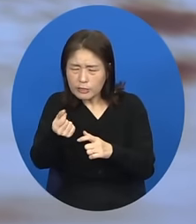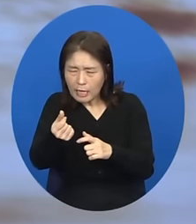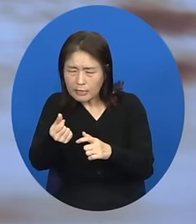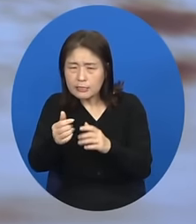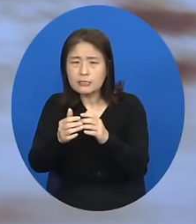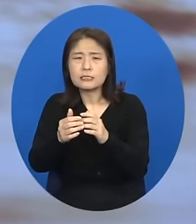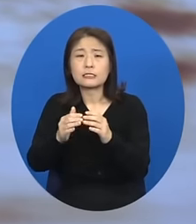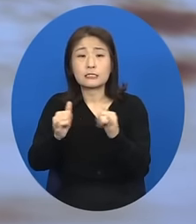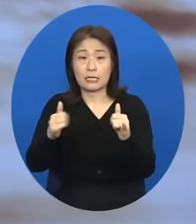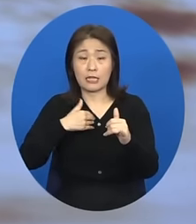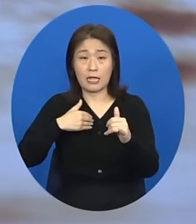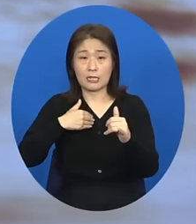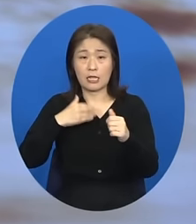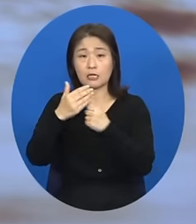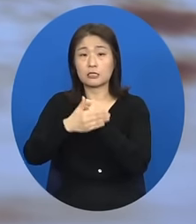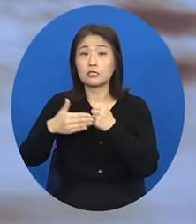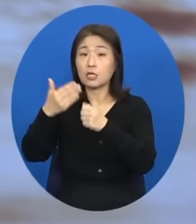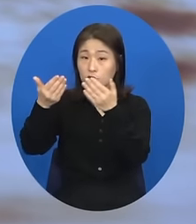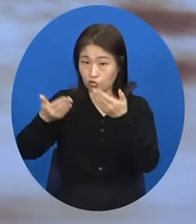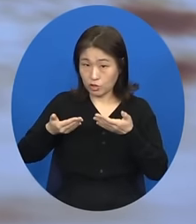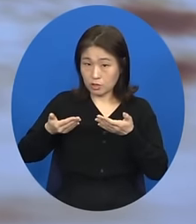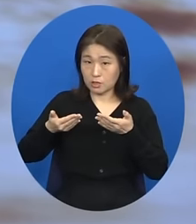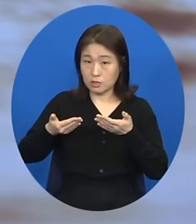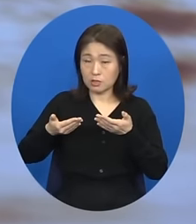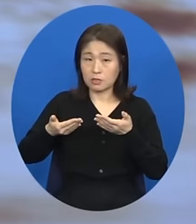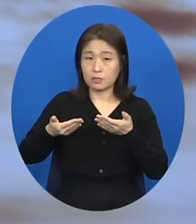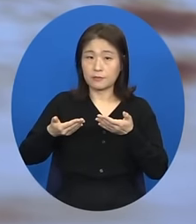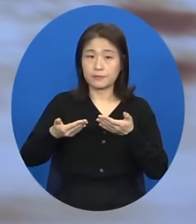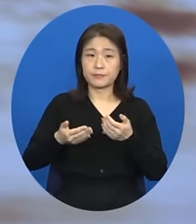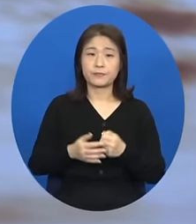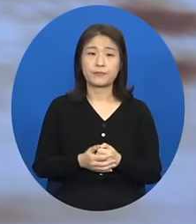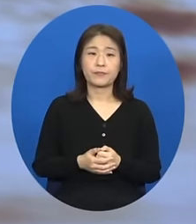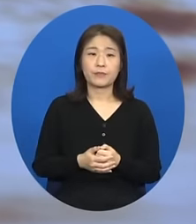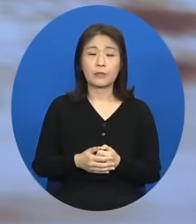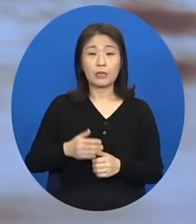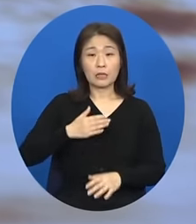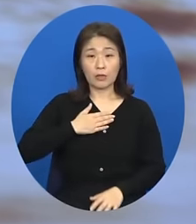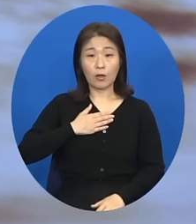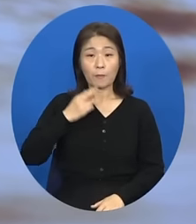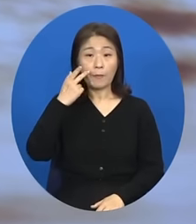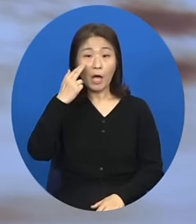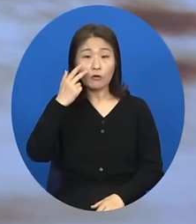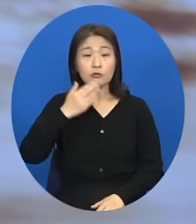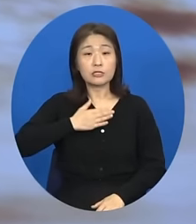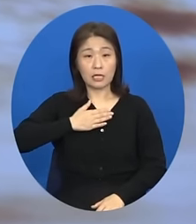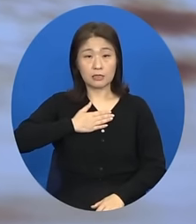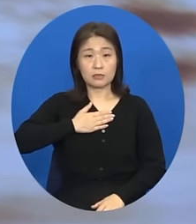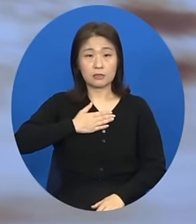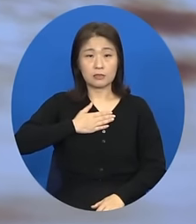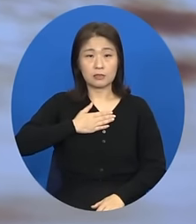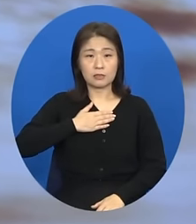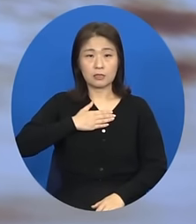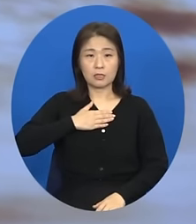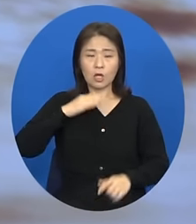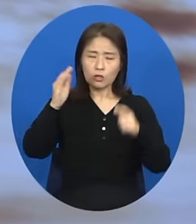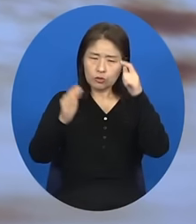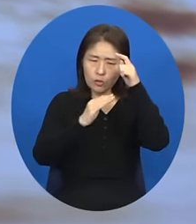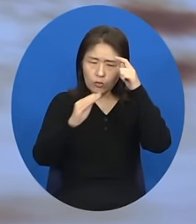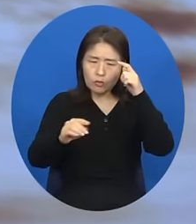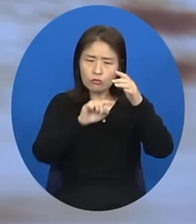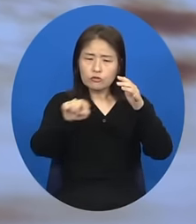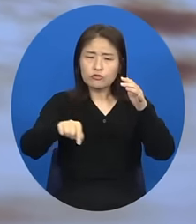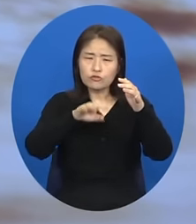그리스도의 풍성함을 이방인에게 전하시고, 즉 자신을 성도 중에 가장 작은 성도라고 하는